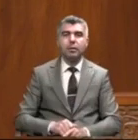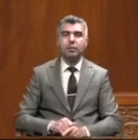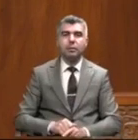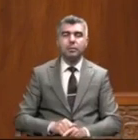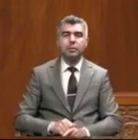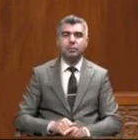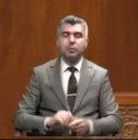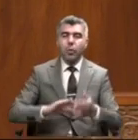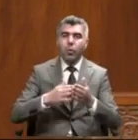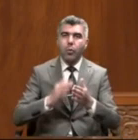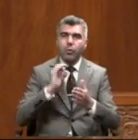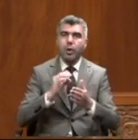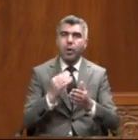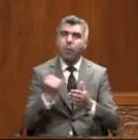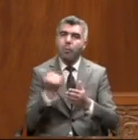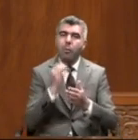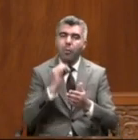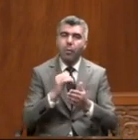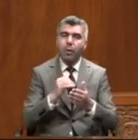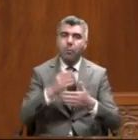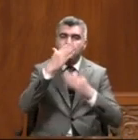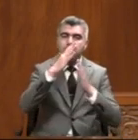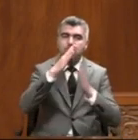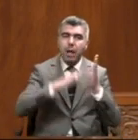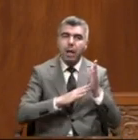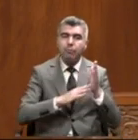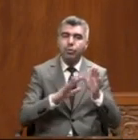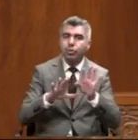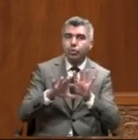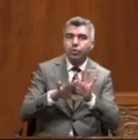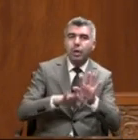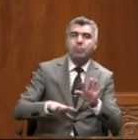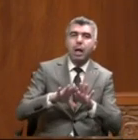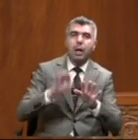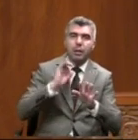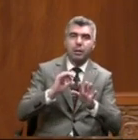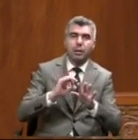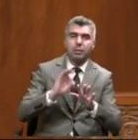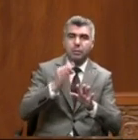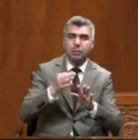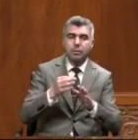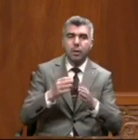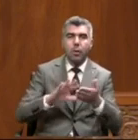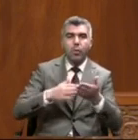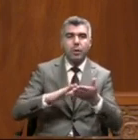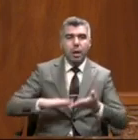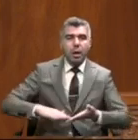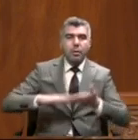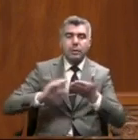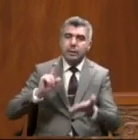الى بناء اسس الدوله الاجتماعيه وتوفير كل الشروط والتحفيزات